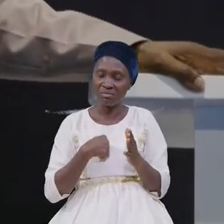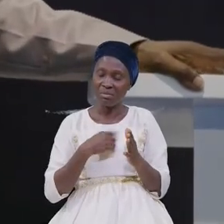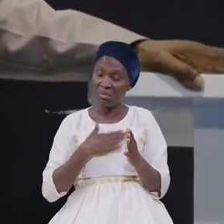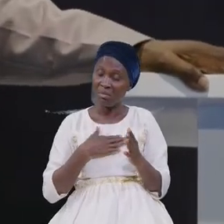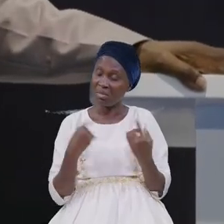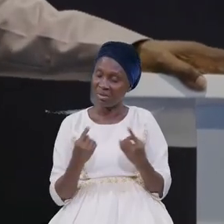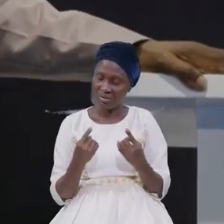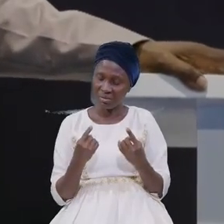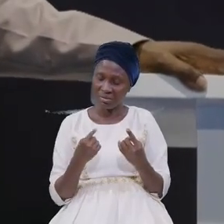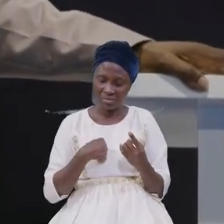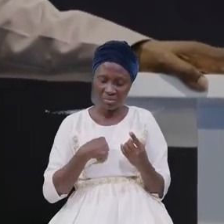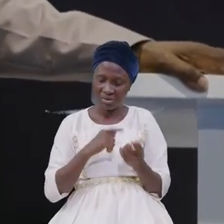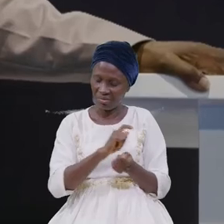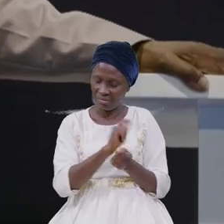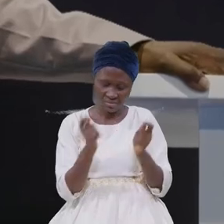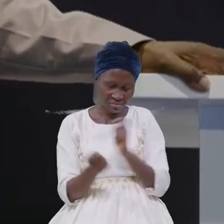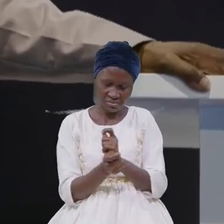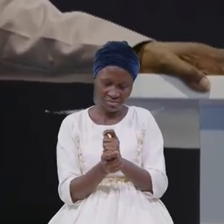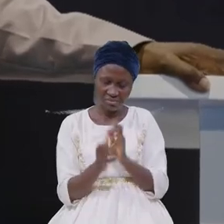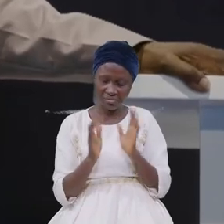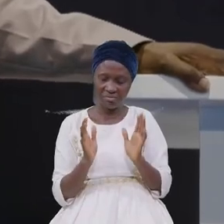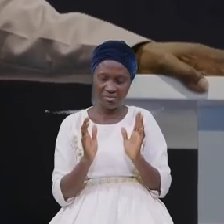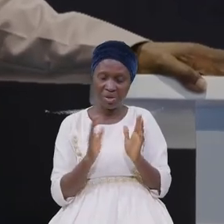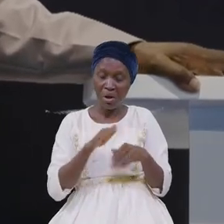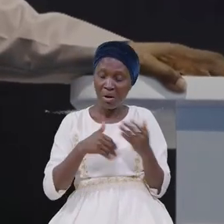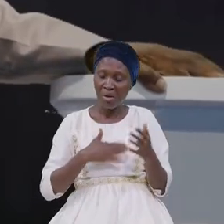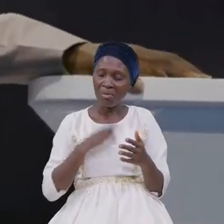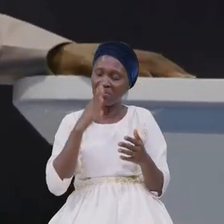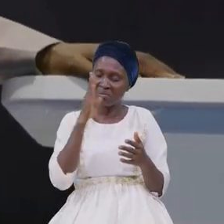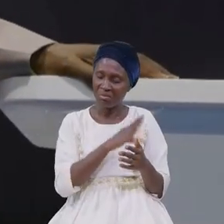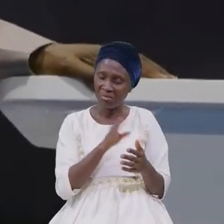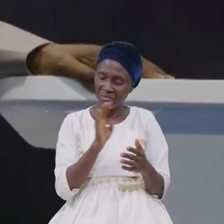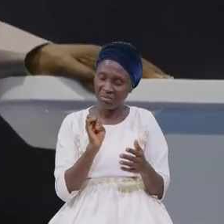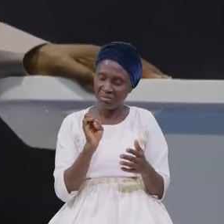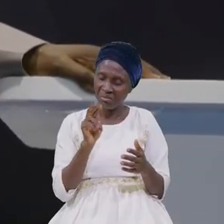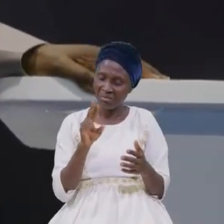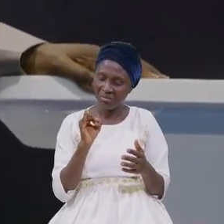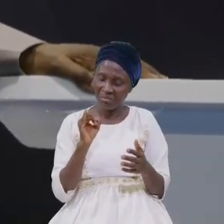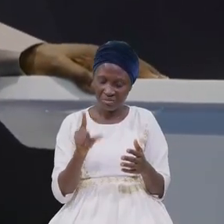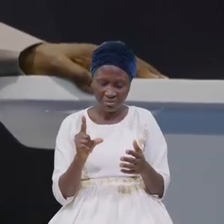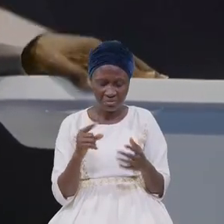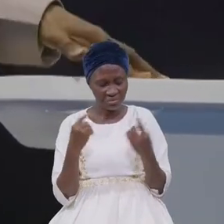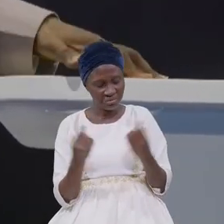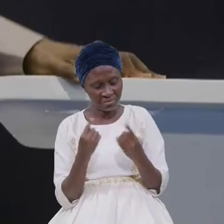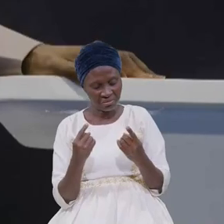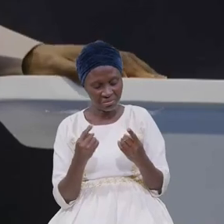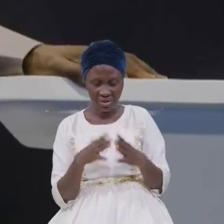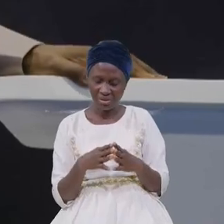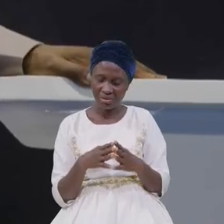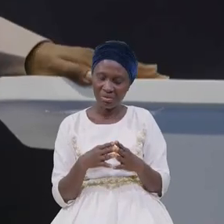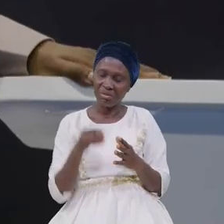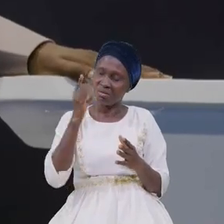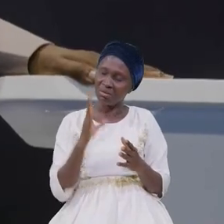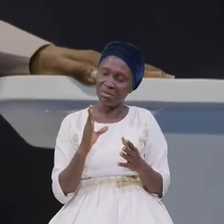Je me détourne de tout mon mal. L'huile et l'eau ne se mélangent